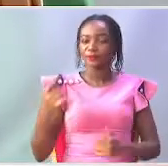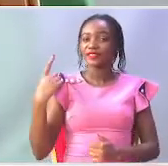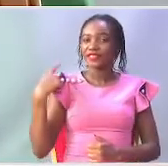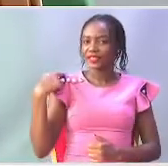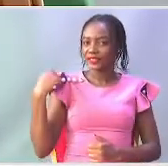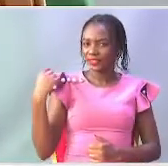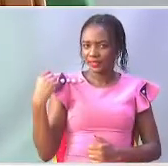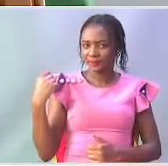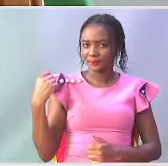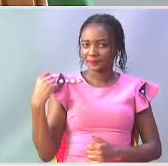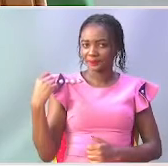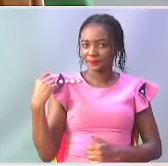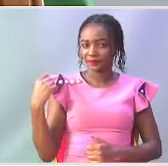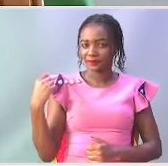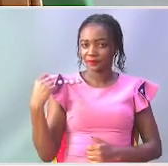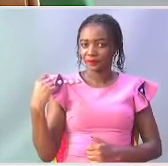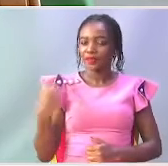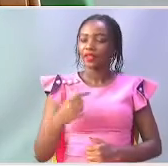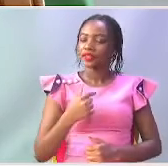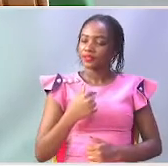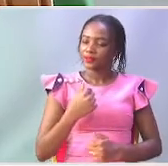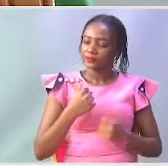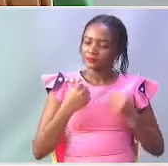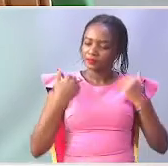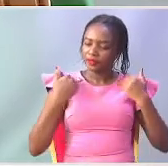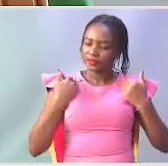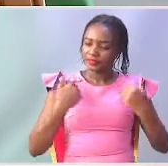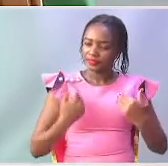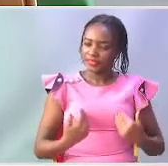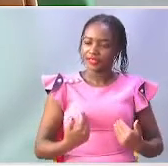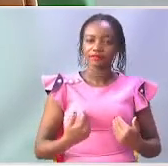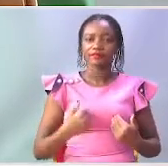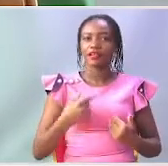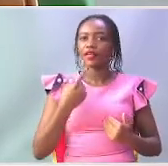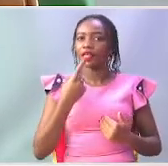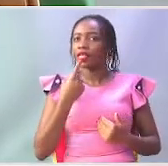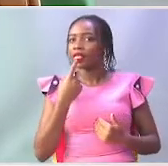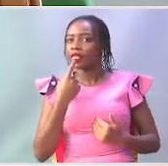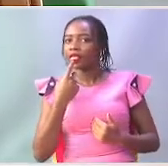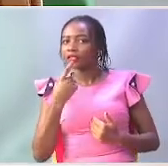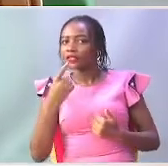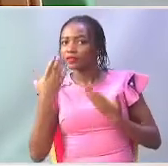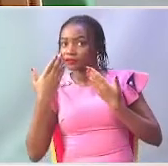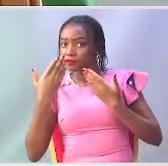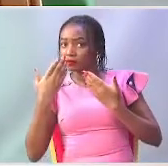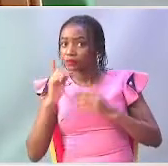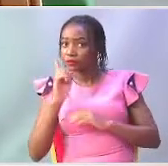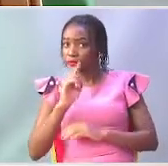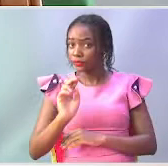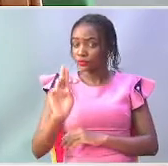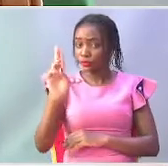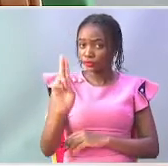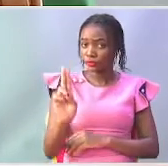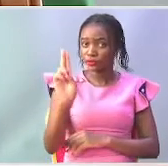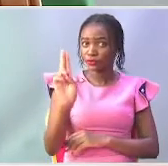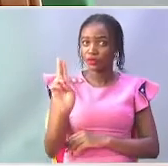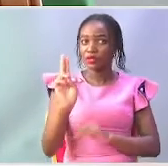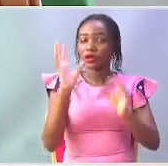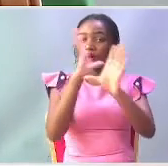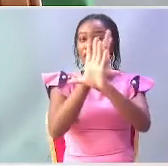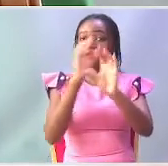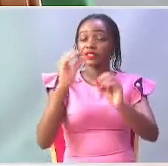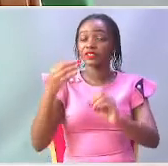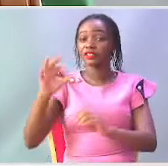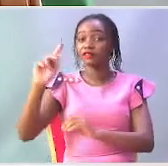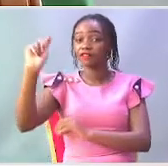yesterday, I informed His Excellency Uhuru Kenyatta, President of the Republic